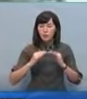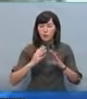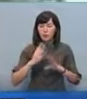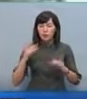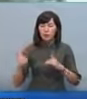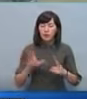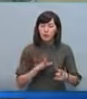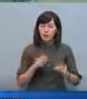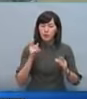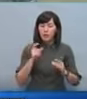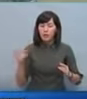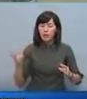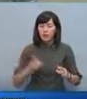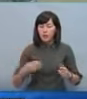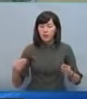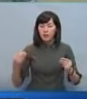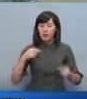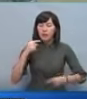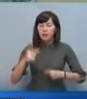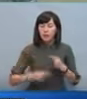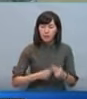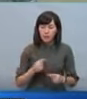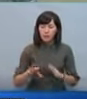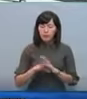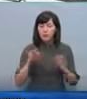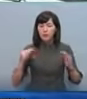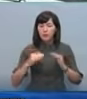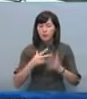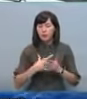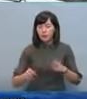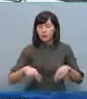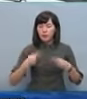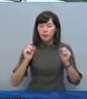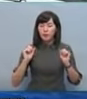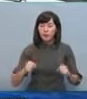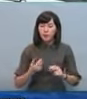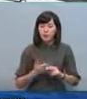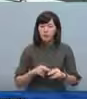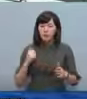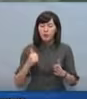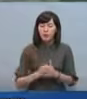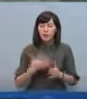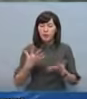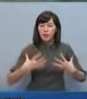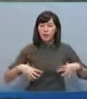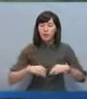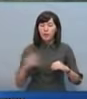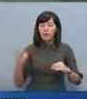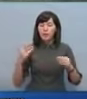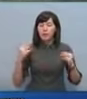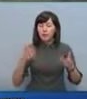жасаған. Тұрғындар тиісті өтемақысын алғаннан кейін таңдаған баспанасын сатып алуына болады. Бүгінгі дейін 5 отбасы тиесілі қаржысын